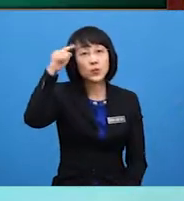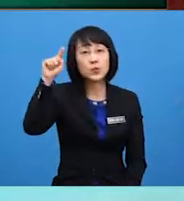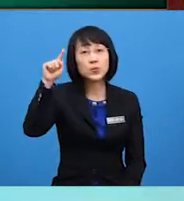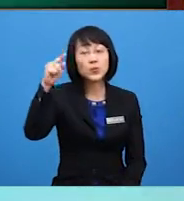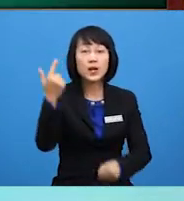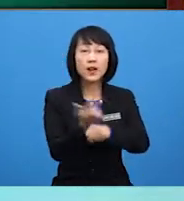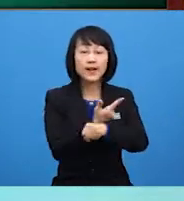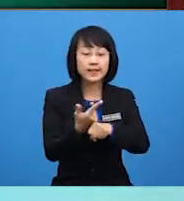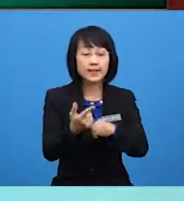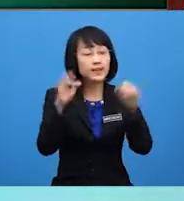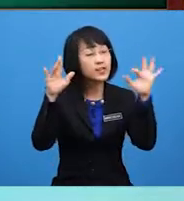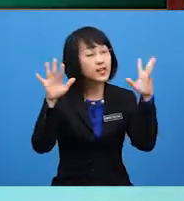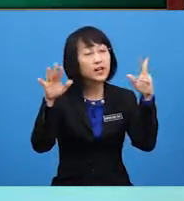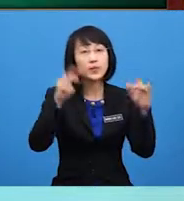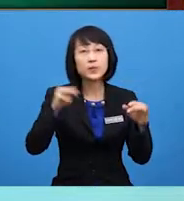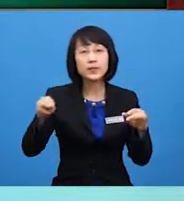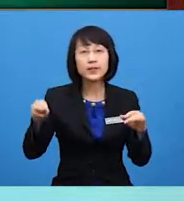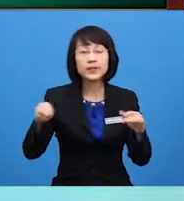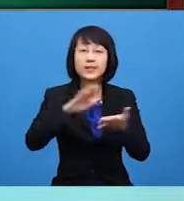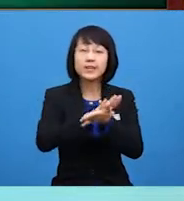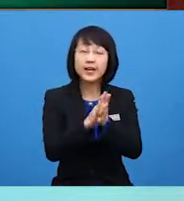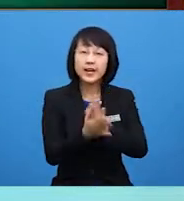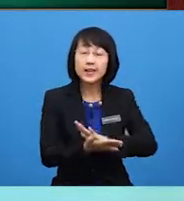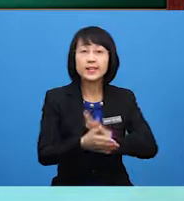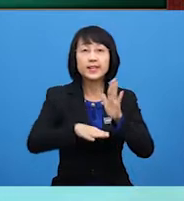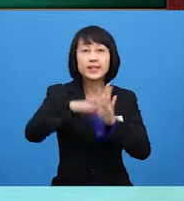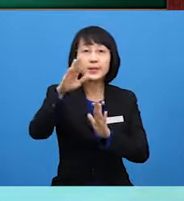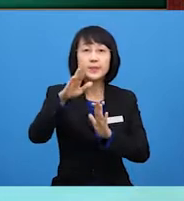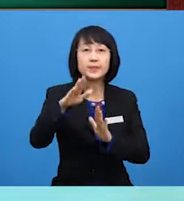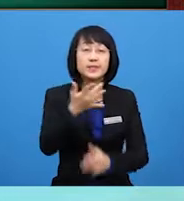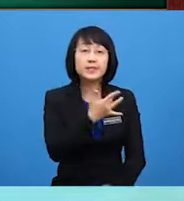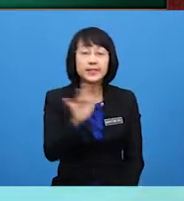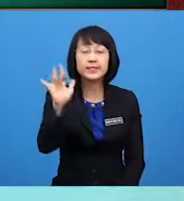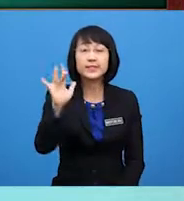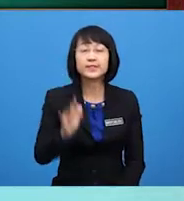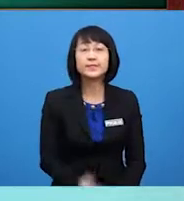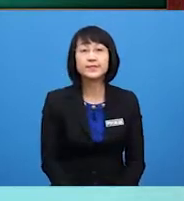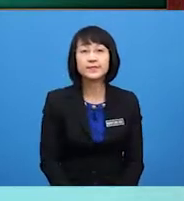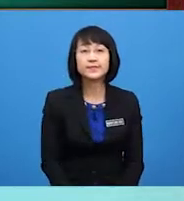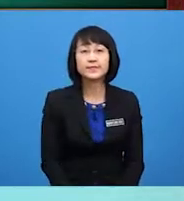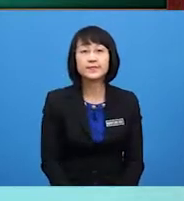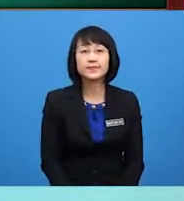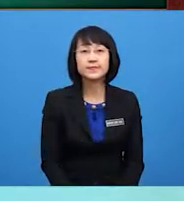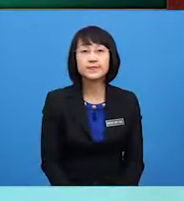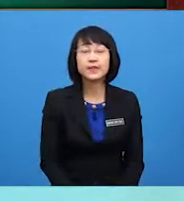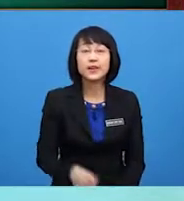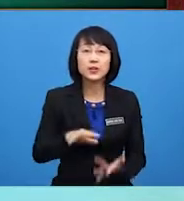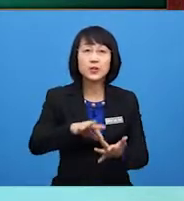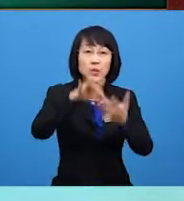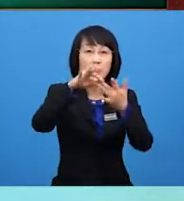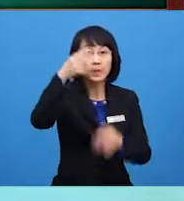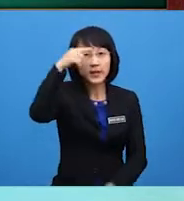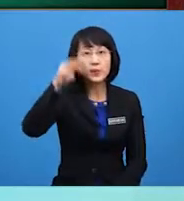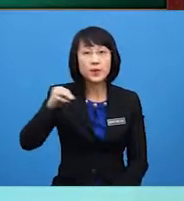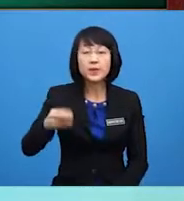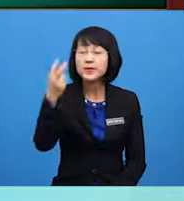melatih jari murid-murid menjadi lebih peka, terutama bagi murid-murid kurang